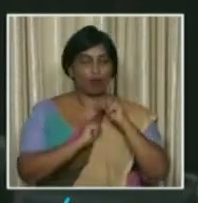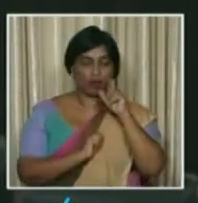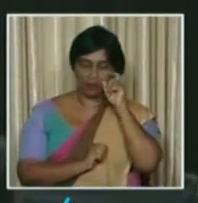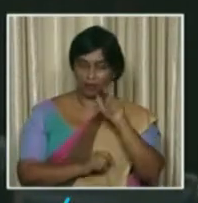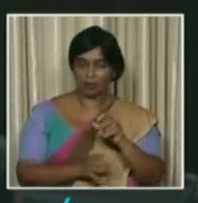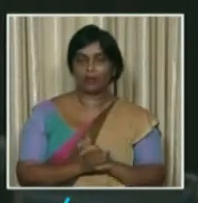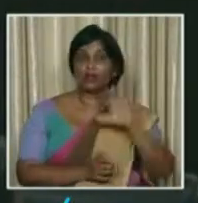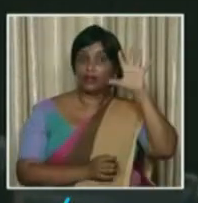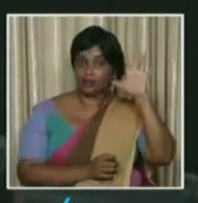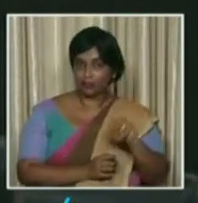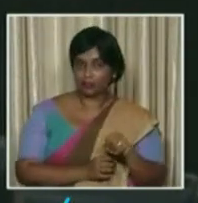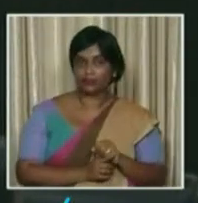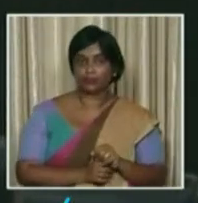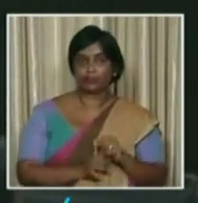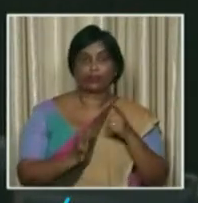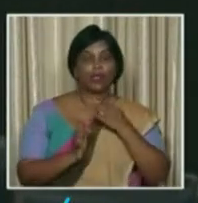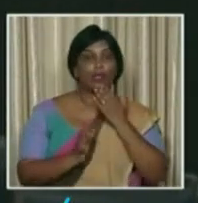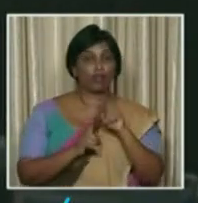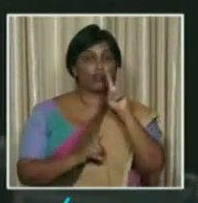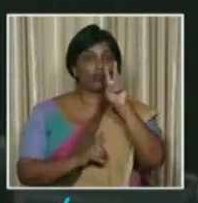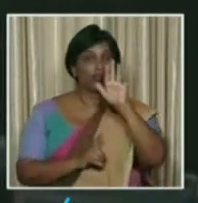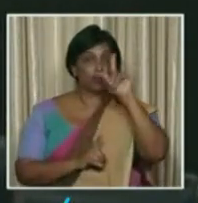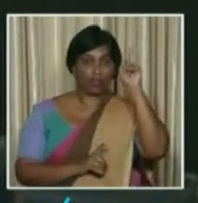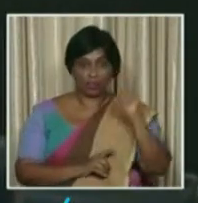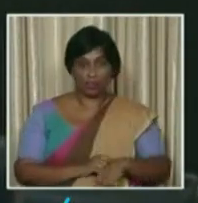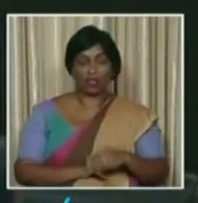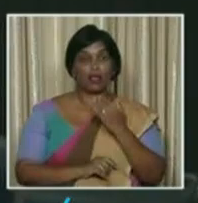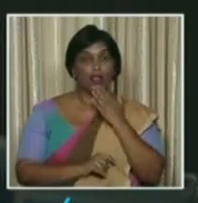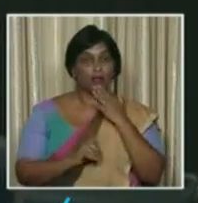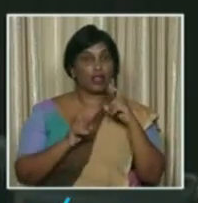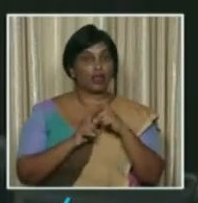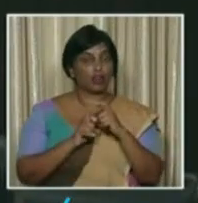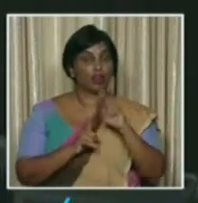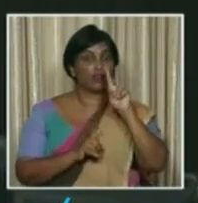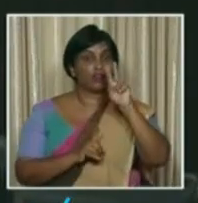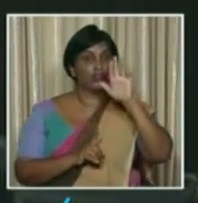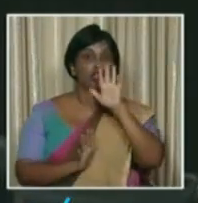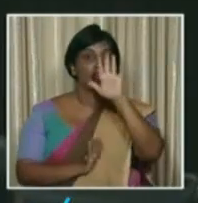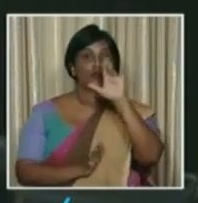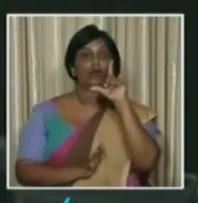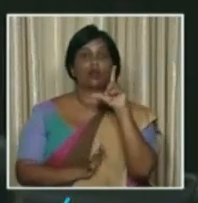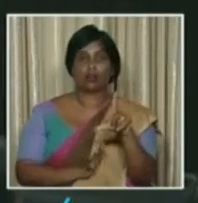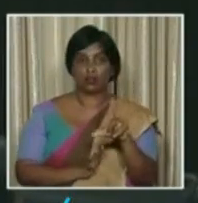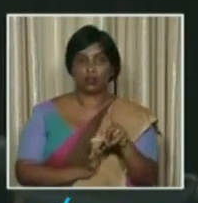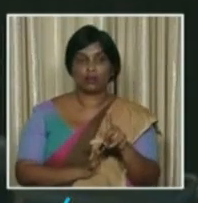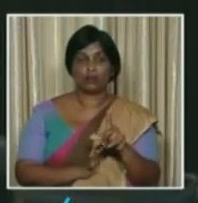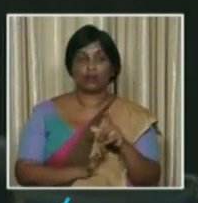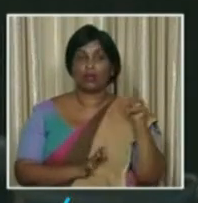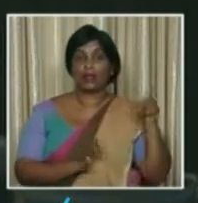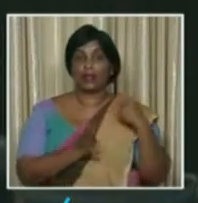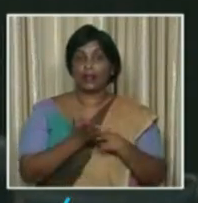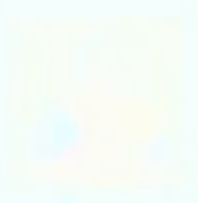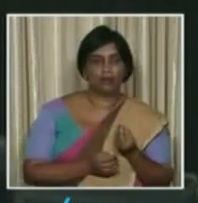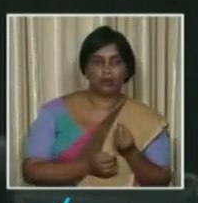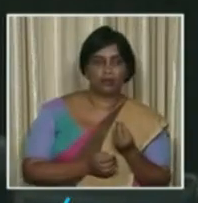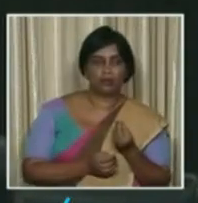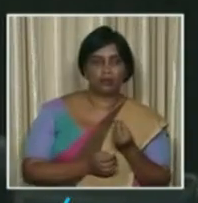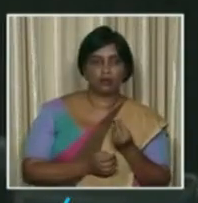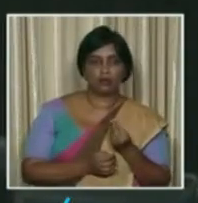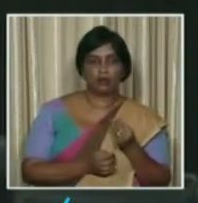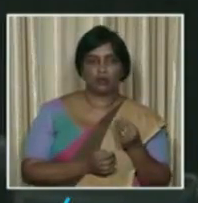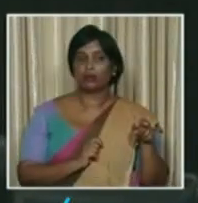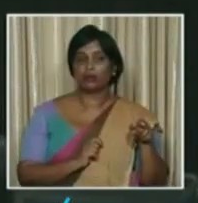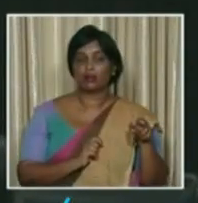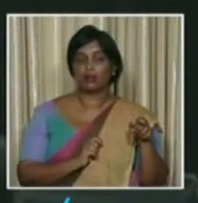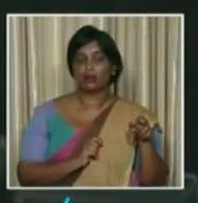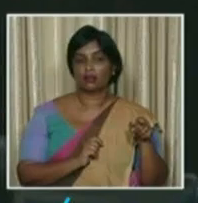තුනකට ගේන්නේ US$29,000 US$29,000 කියන්නේ ලක්ෂ 97යි කස්ටම් එකෙන් කියනවා මේ ගාන මදි ඒ එකක්